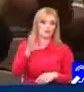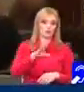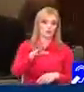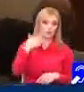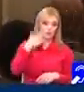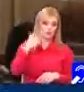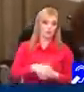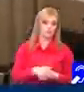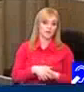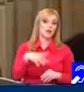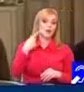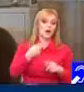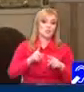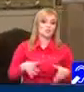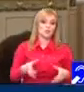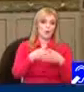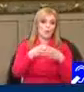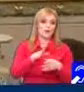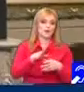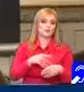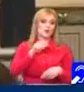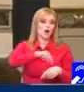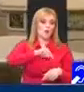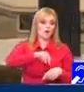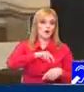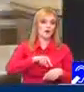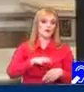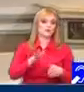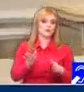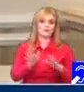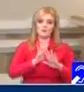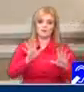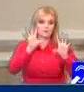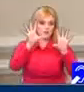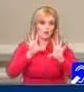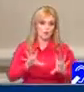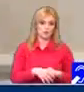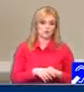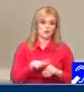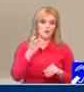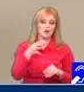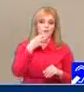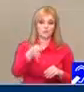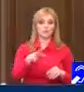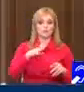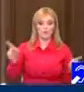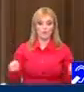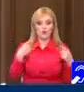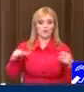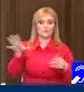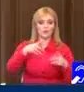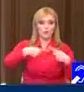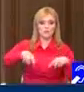Moldova spune că aceste campanii sunt cu caracter antistatal și anticonstituțional. Mai mult, șeful statului a dispus să fie convocat și